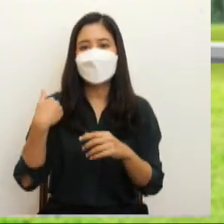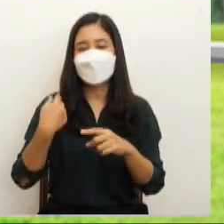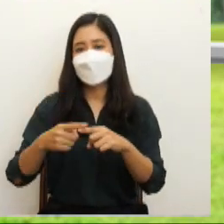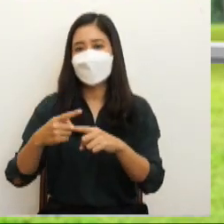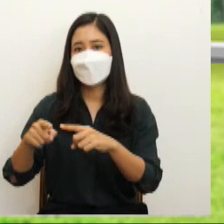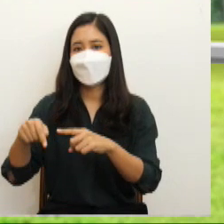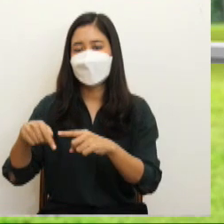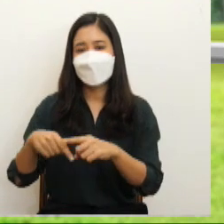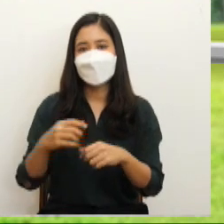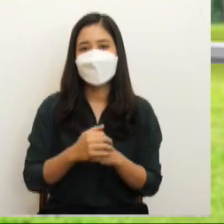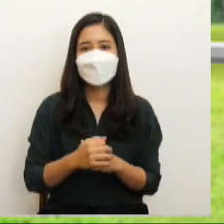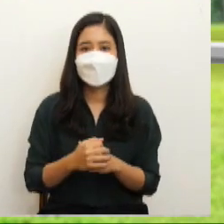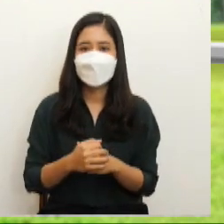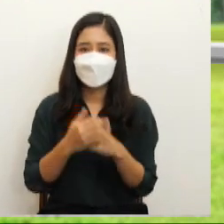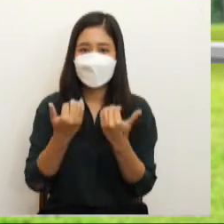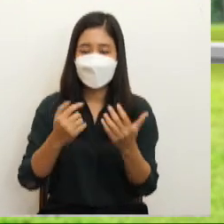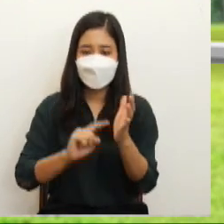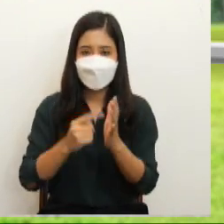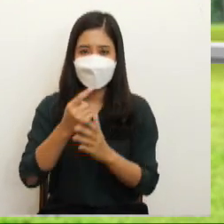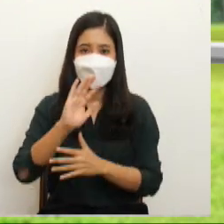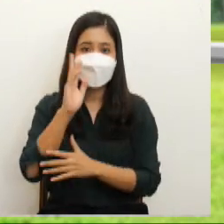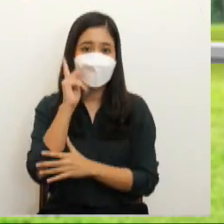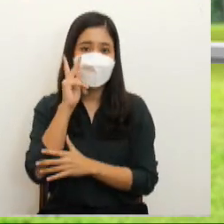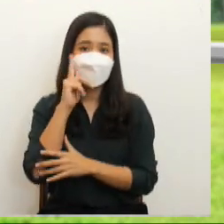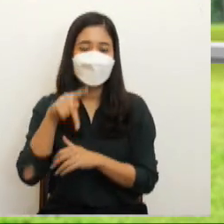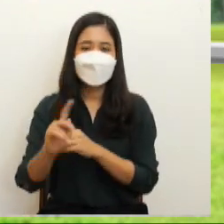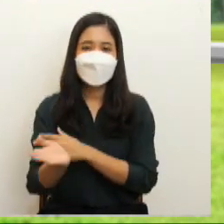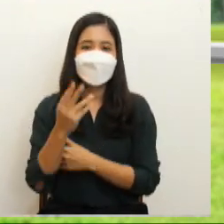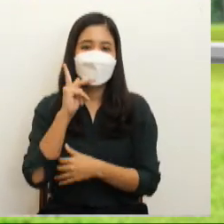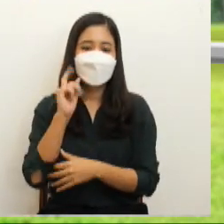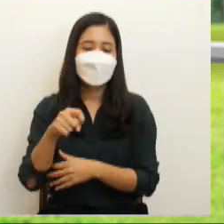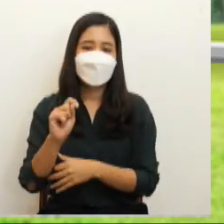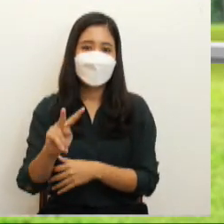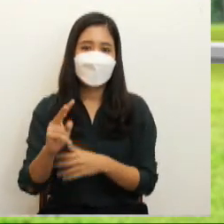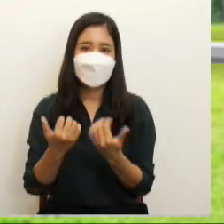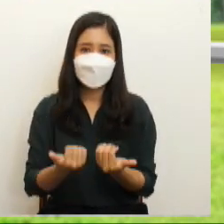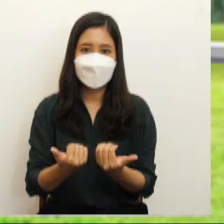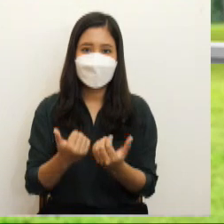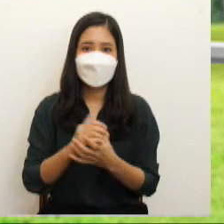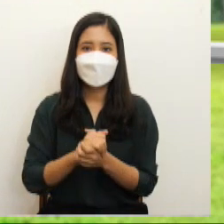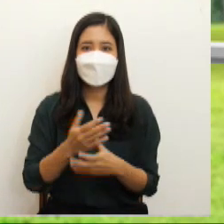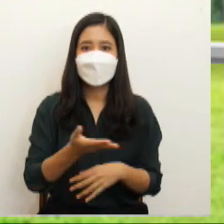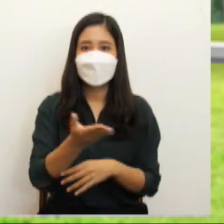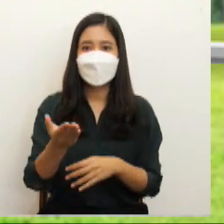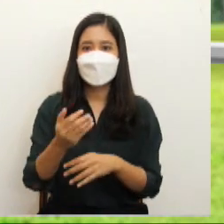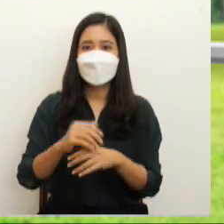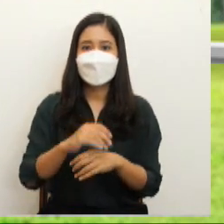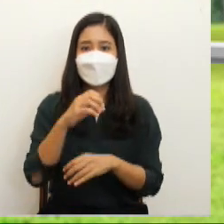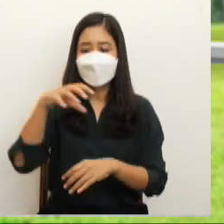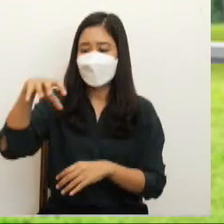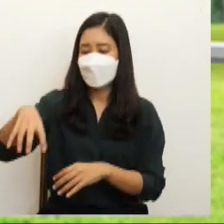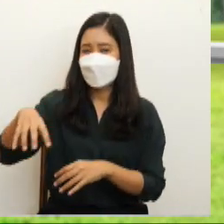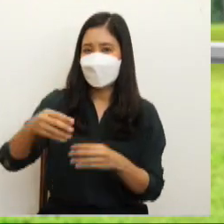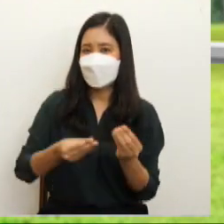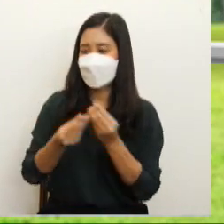OBEC Channel ค่ะในช่วงแรกของรายการผู้เช้าข่าวสปทของเราในวันนี้นะคะขอเชิญชวนทุกท่านได้ร่วมกันร้องเพลงสดุดีจอมราชาเพื่อเ